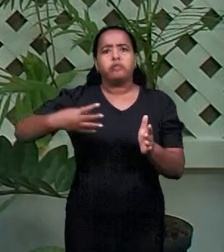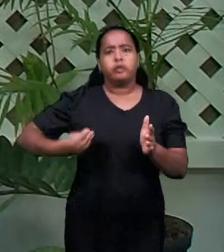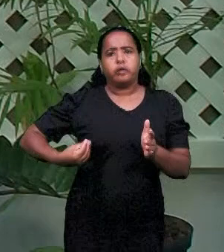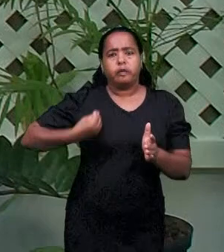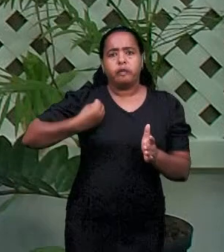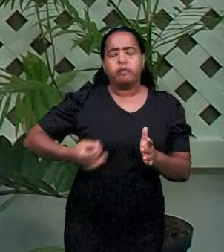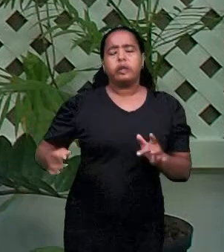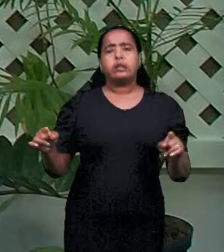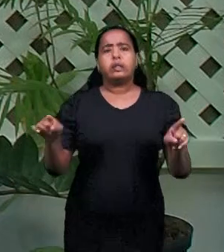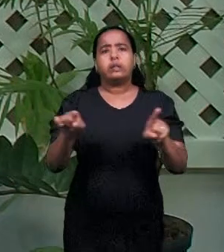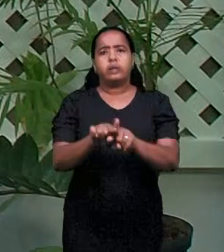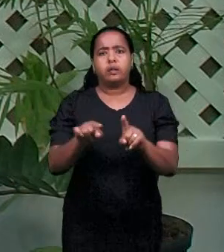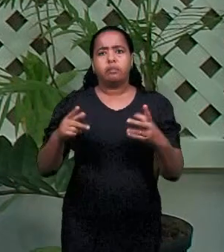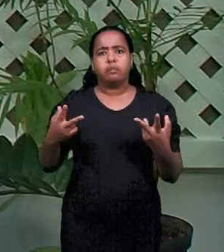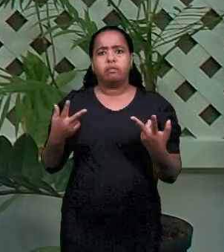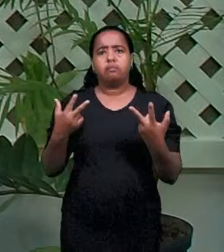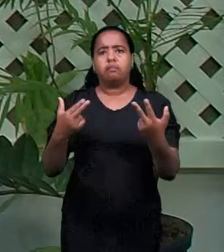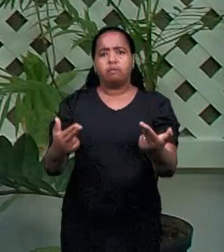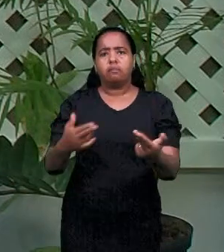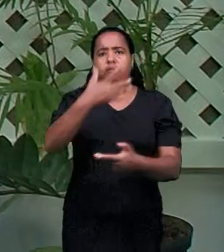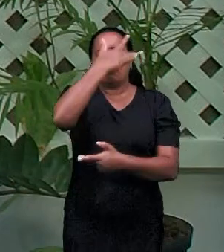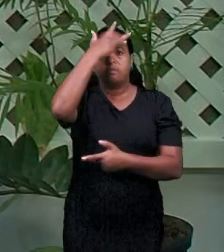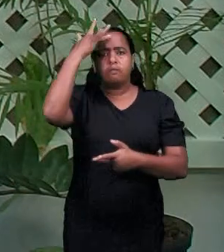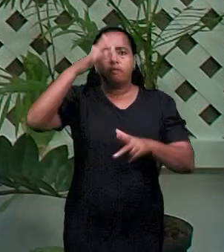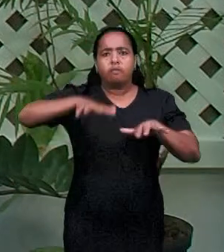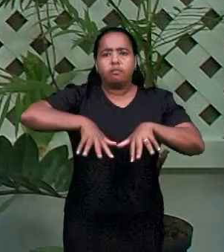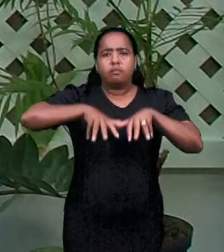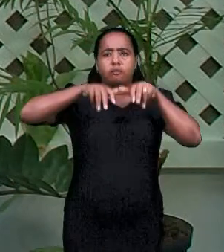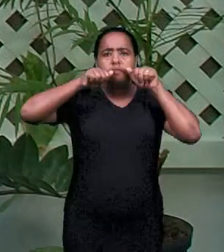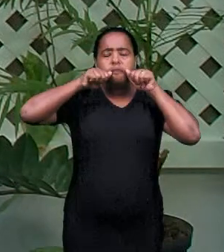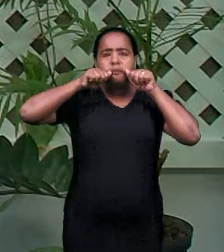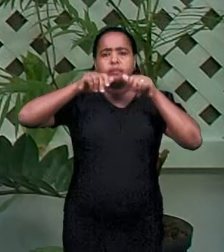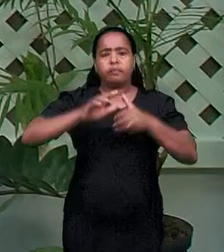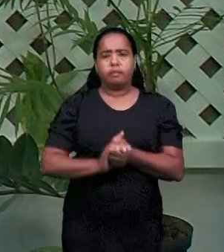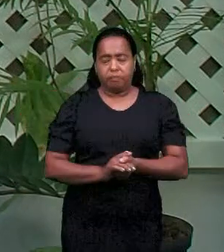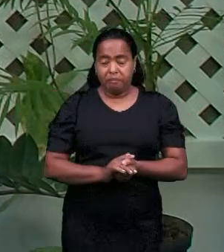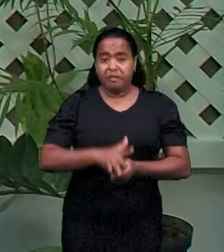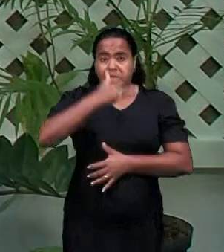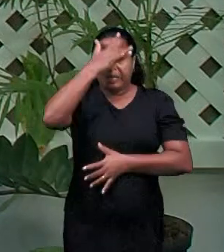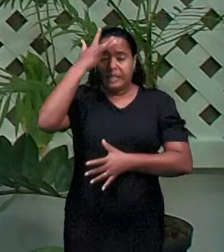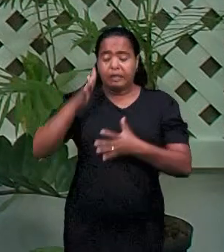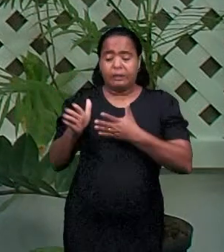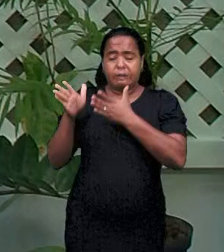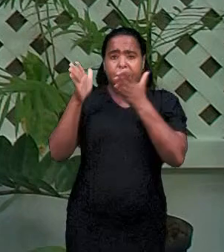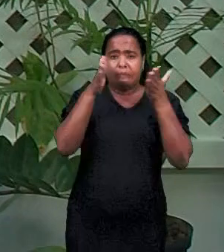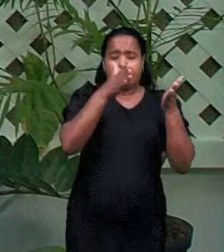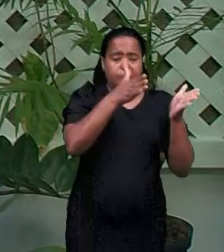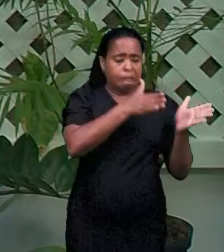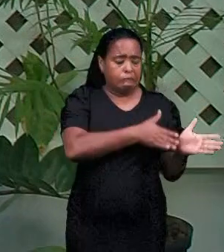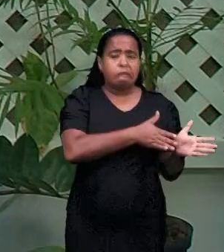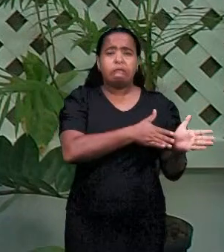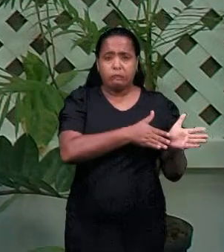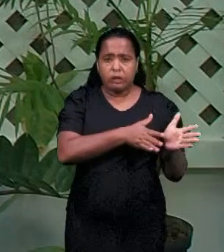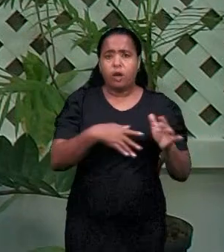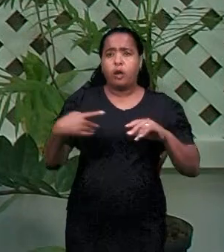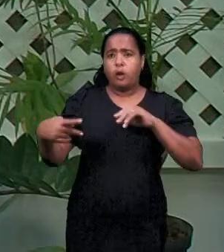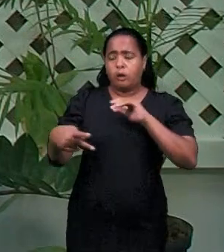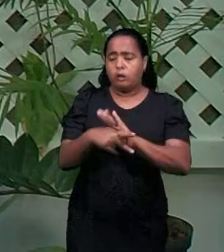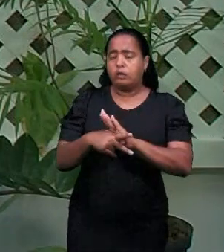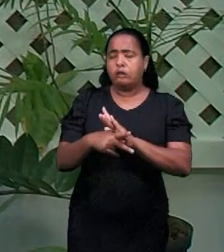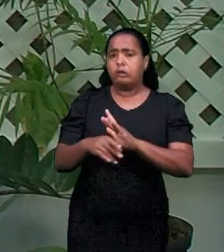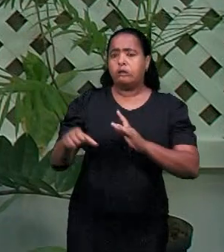il est aussi l'anathème. Donc, l'apostate, il fait partie d'une opération de cette dernière heure. Il sort de parmi nous.